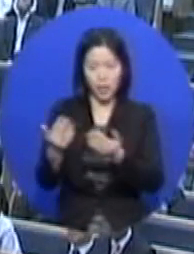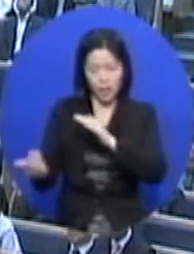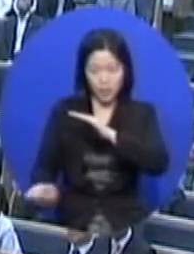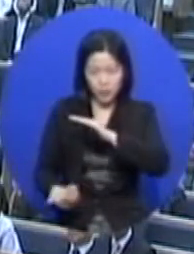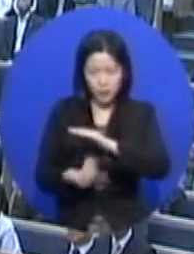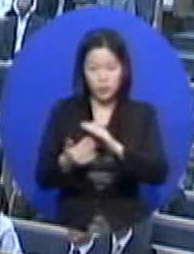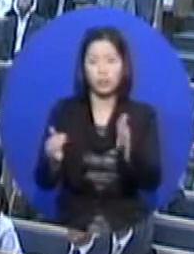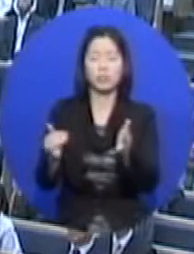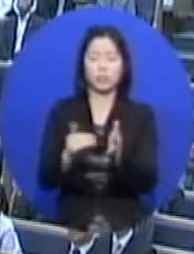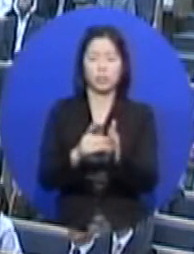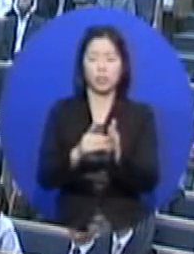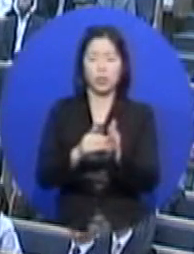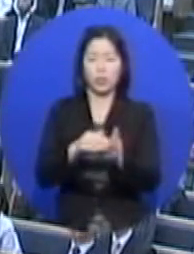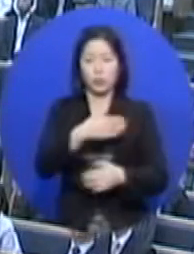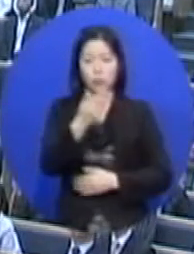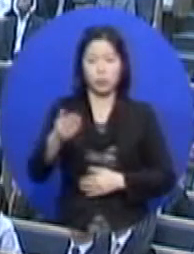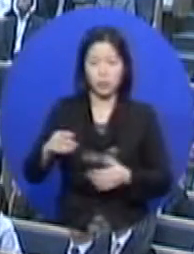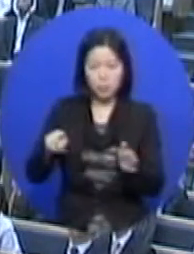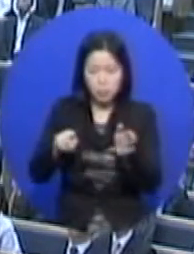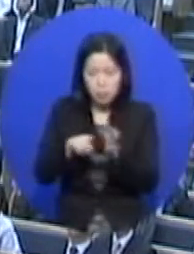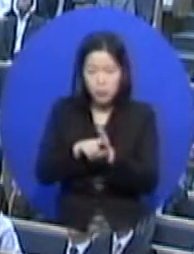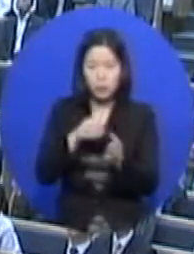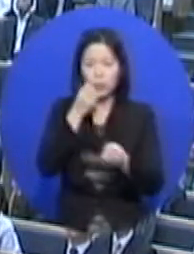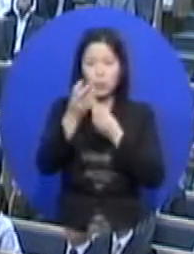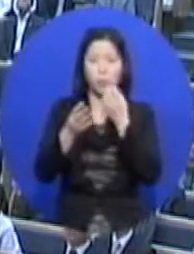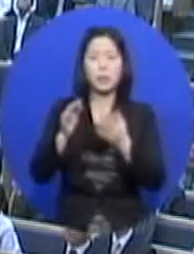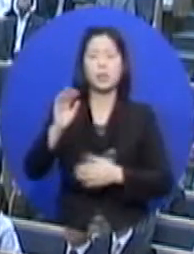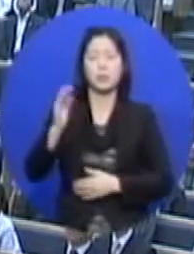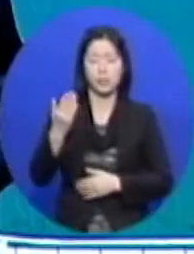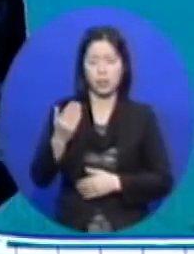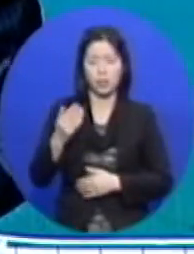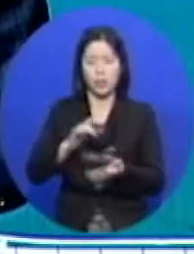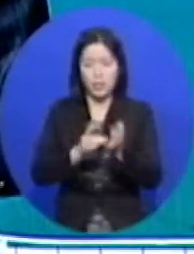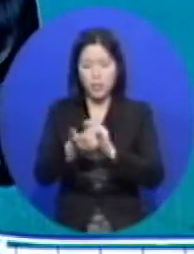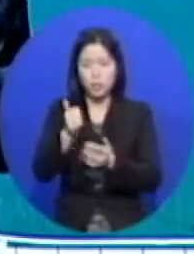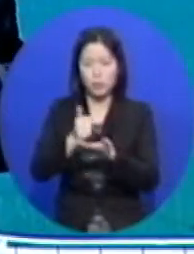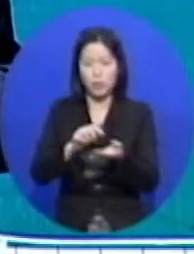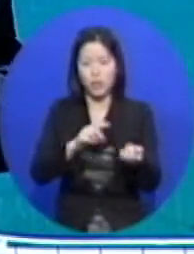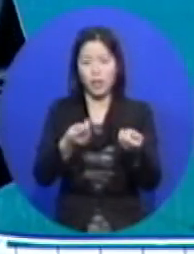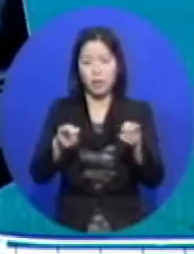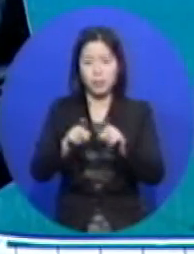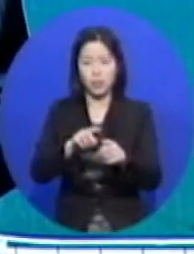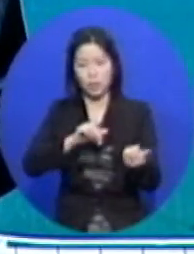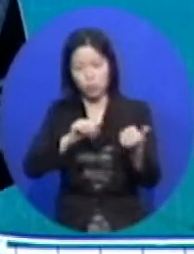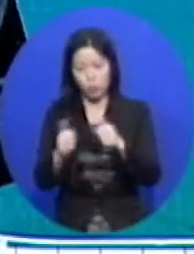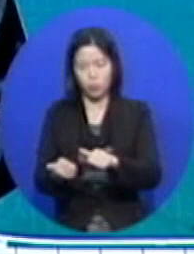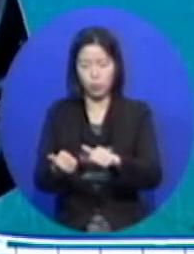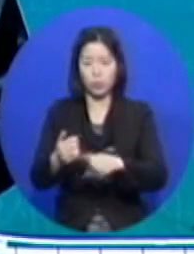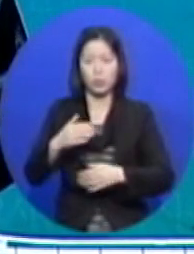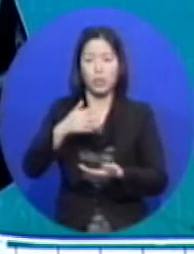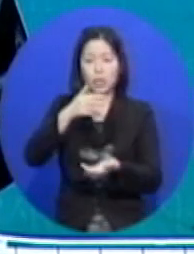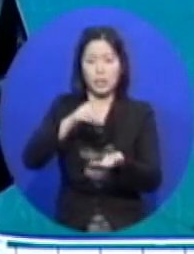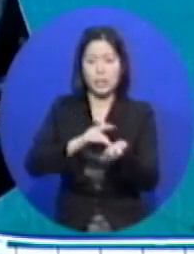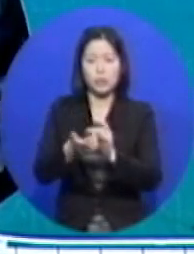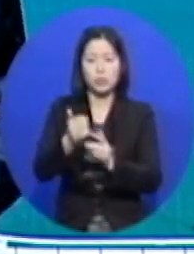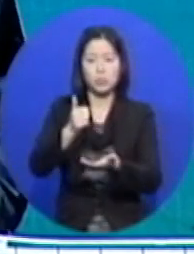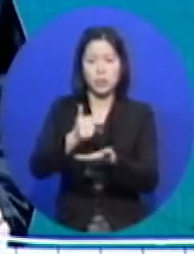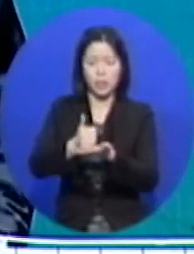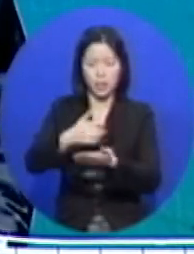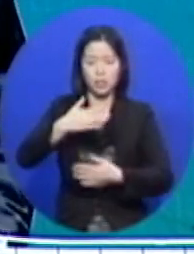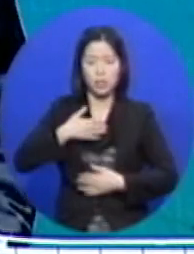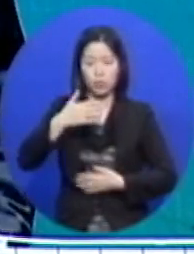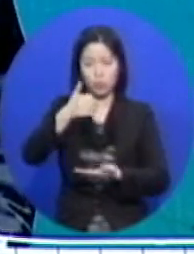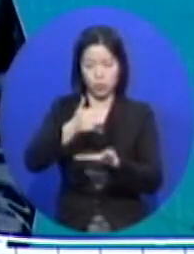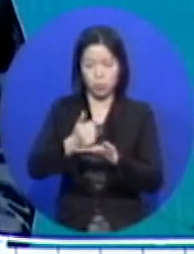고백 하기만 하면되요 나는 예수님과 함께 죽었습니다 이제 예수님의 내 주님이 직원 의 생명 이십니다